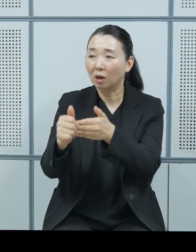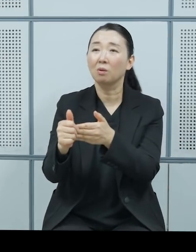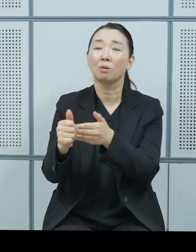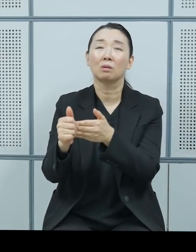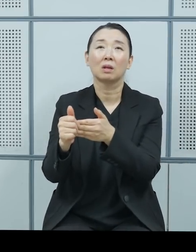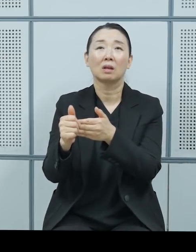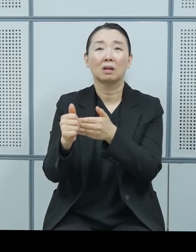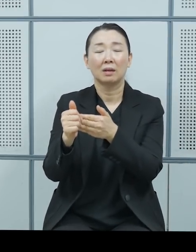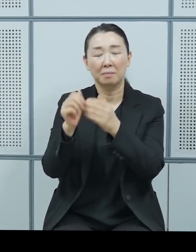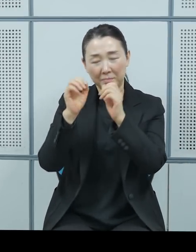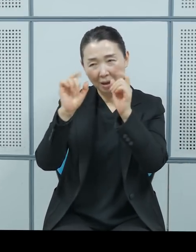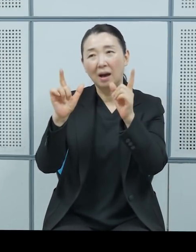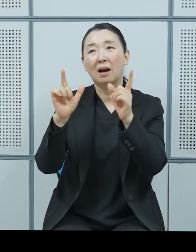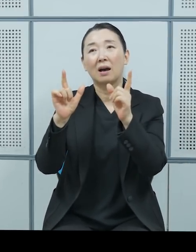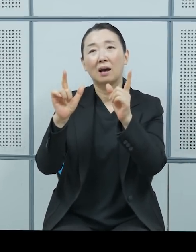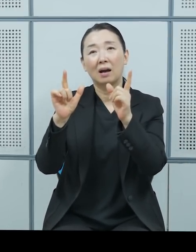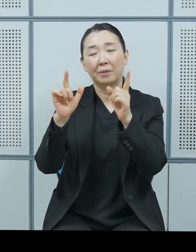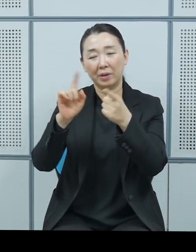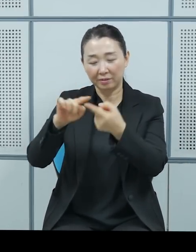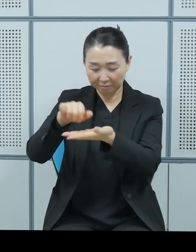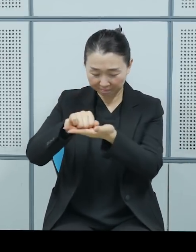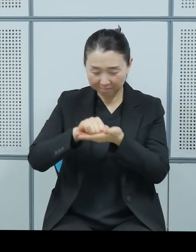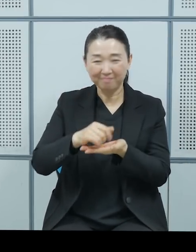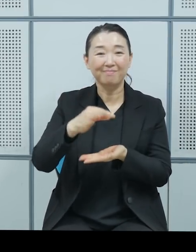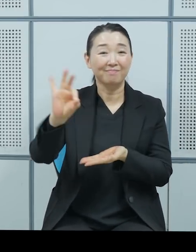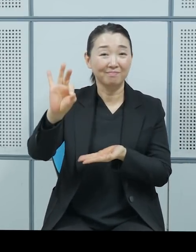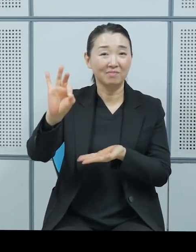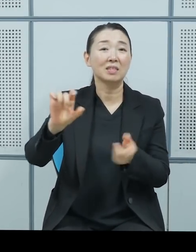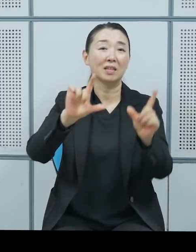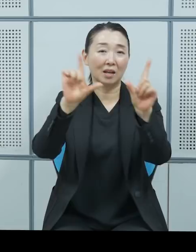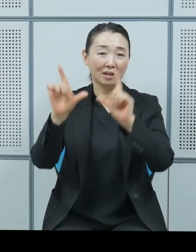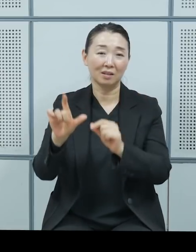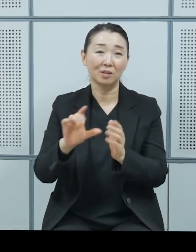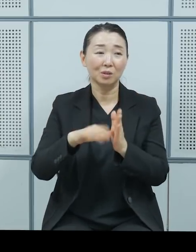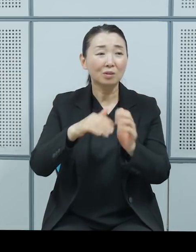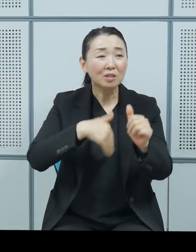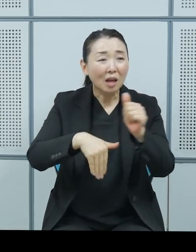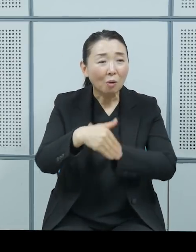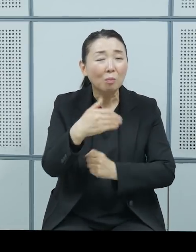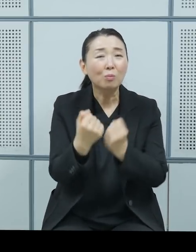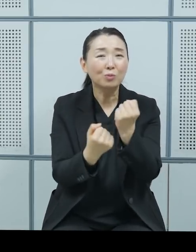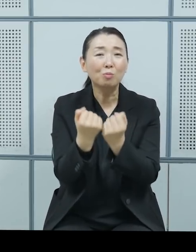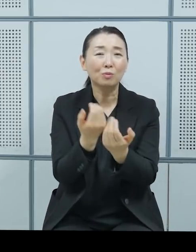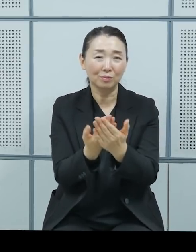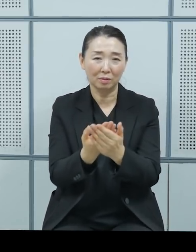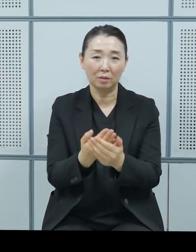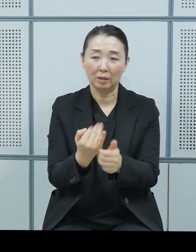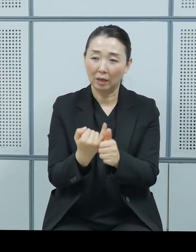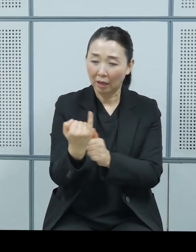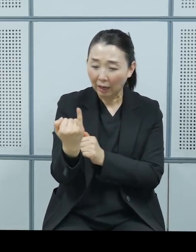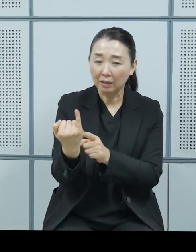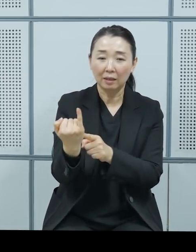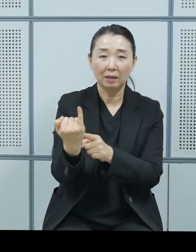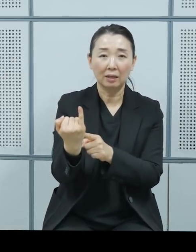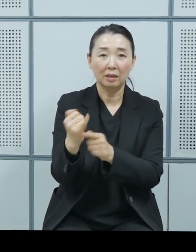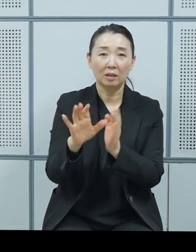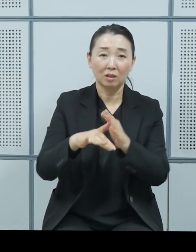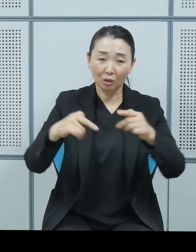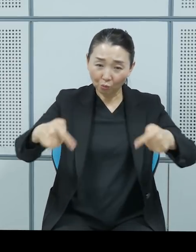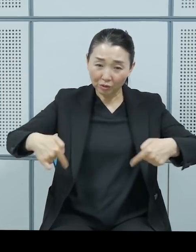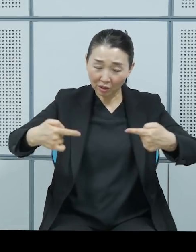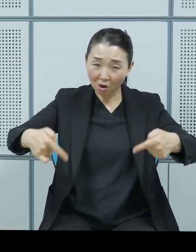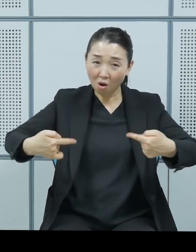거겠구나 생각하고 받아들이면서 살기 시작했어요. 당시 좀 자세한 얘기를 들어볼게요. 어떤 상황이었나요? 그러니까 아내분이 그 당시에는 그러면